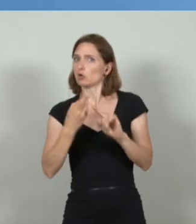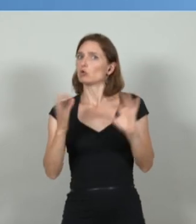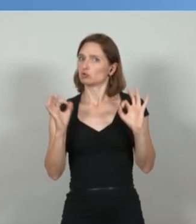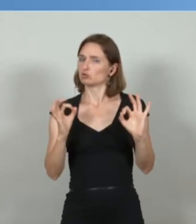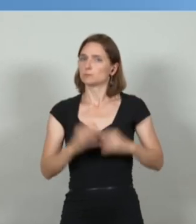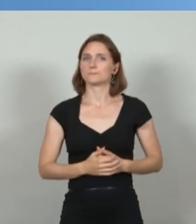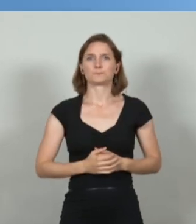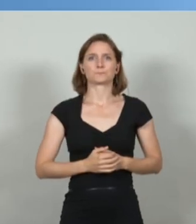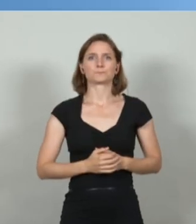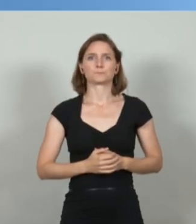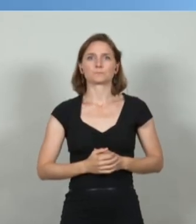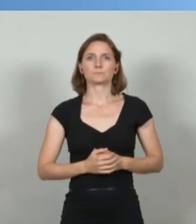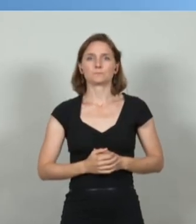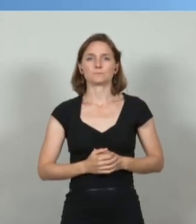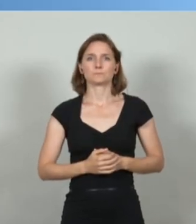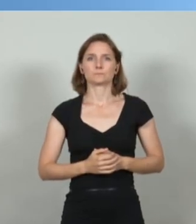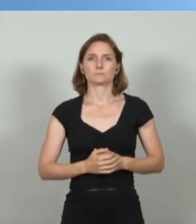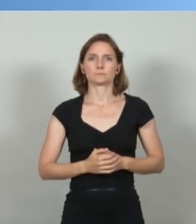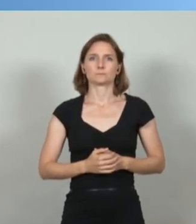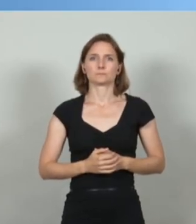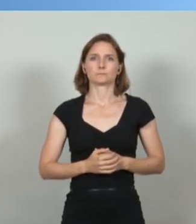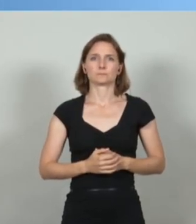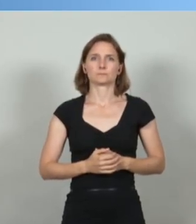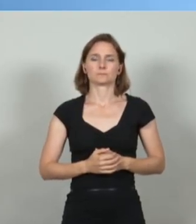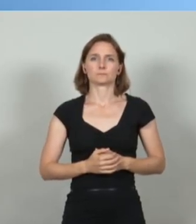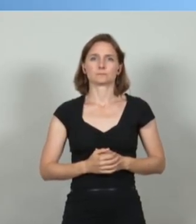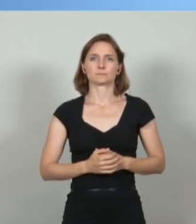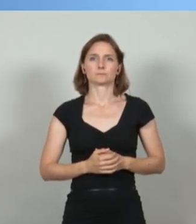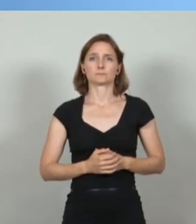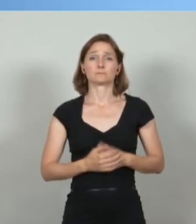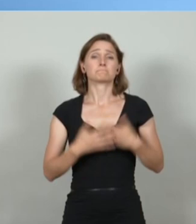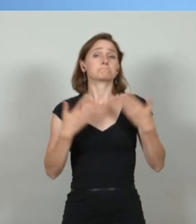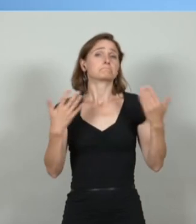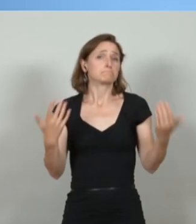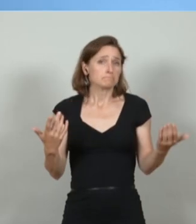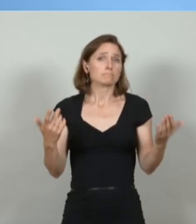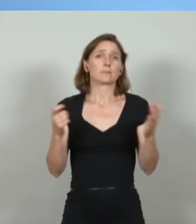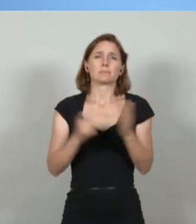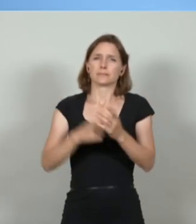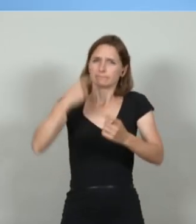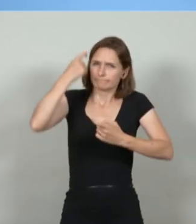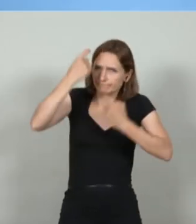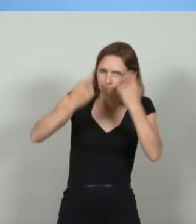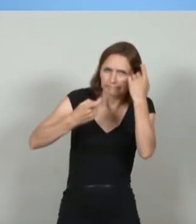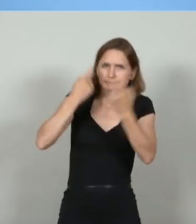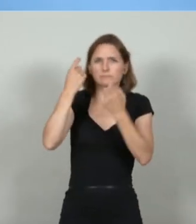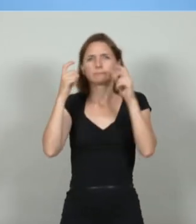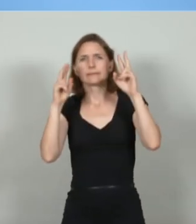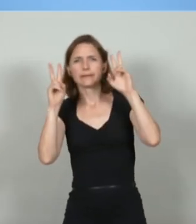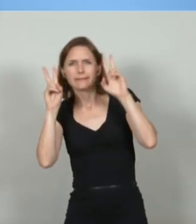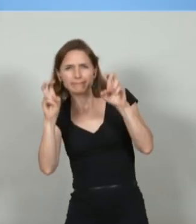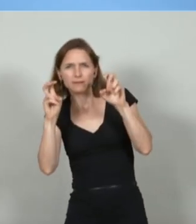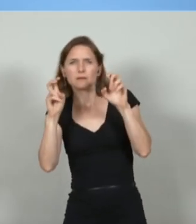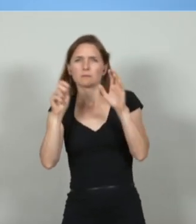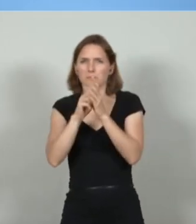pour finir quand le titre a été travaillé quand l'agence a été